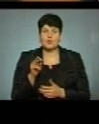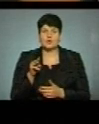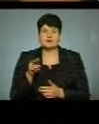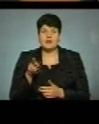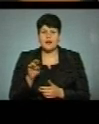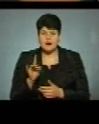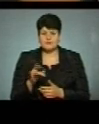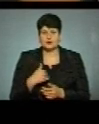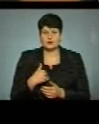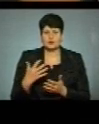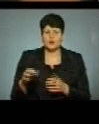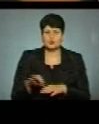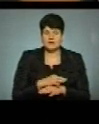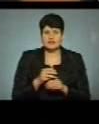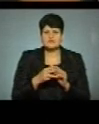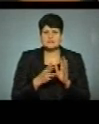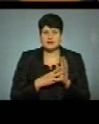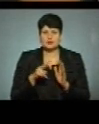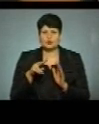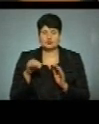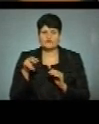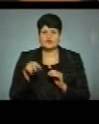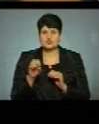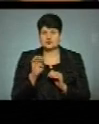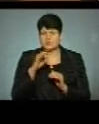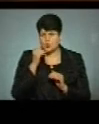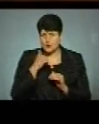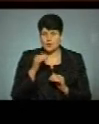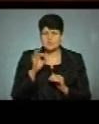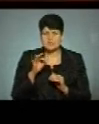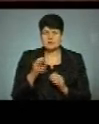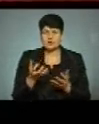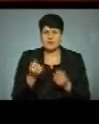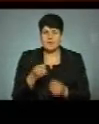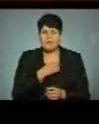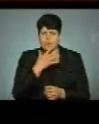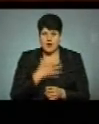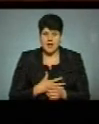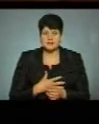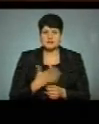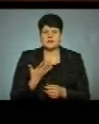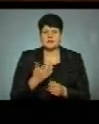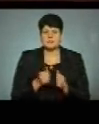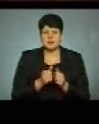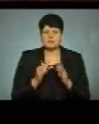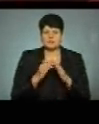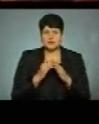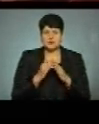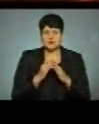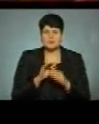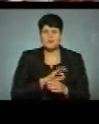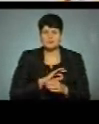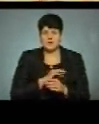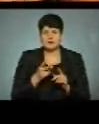хотіли одружитися, але 18 лютого 2014 року Олександр отримав поранення на Майдані біля будинку профспілок. Наступного дня